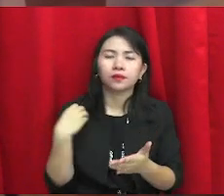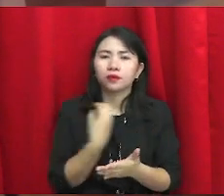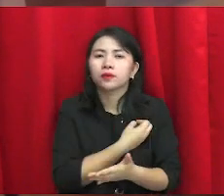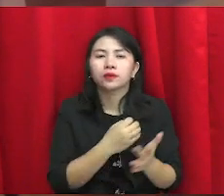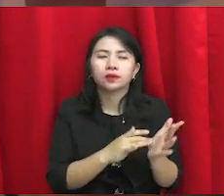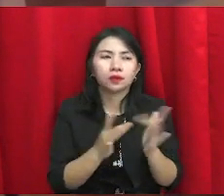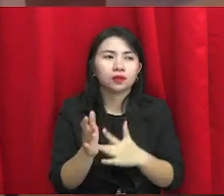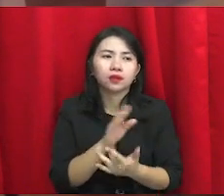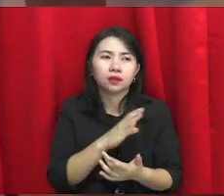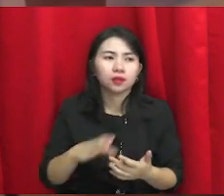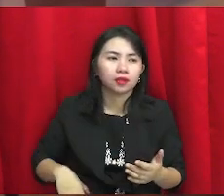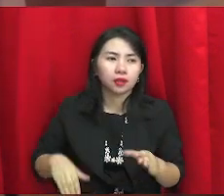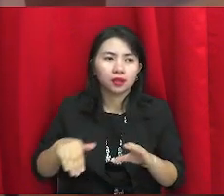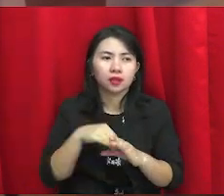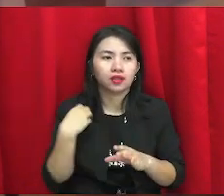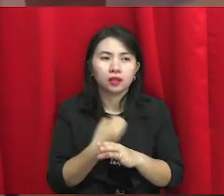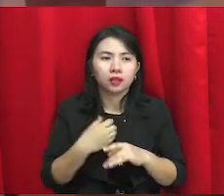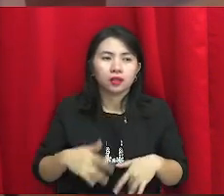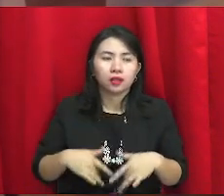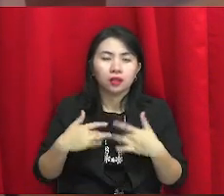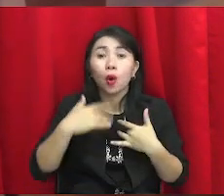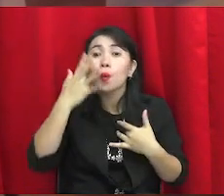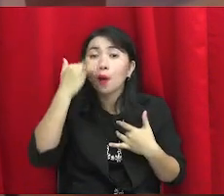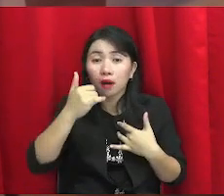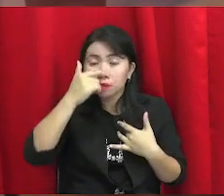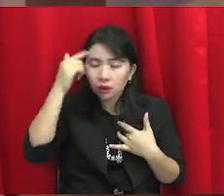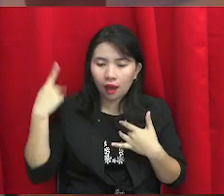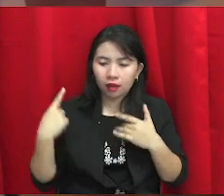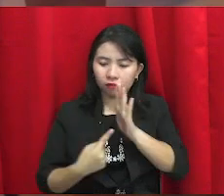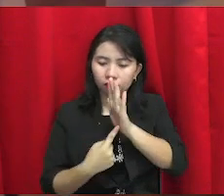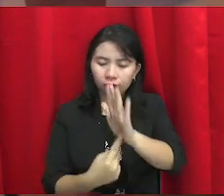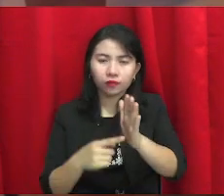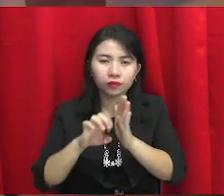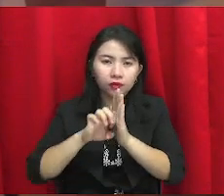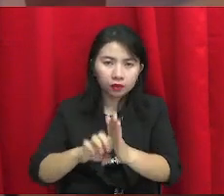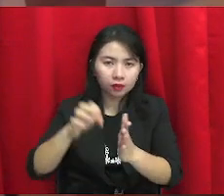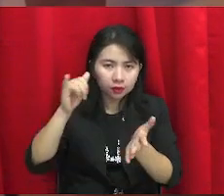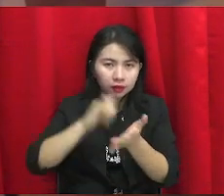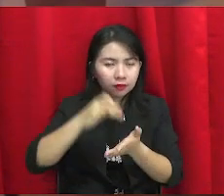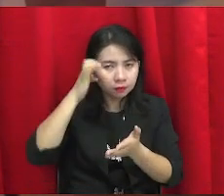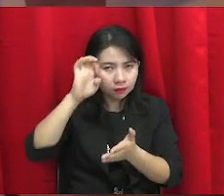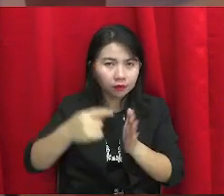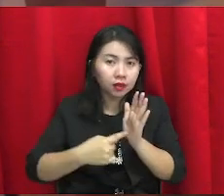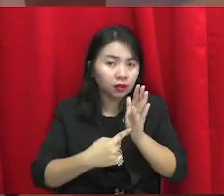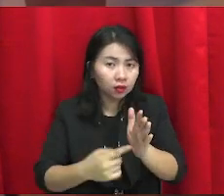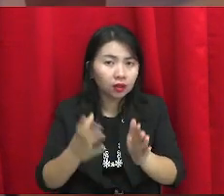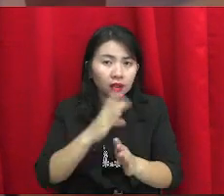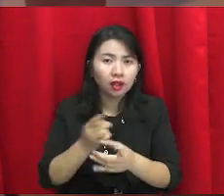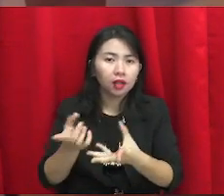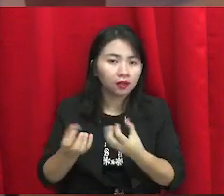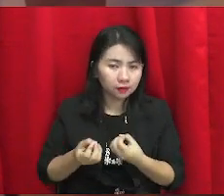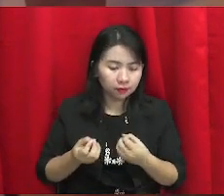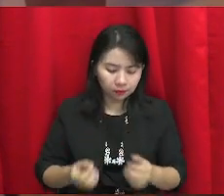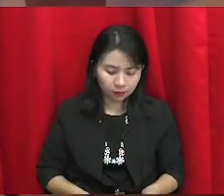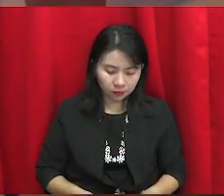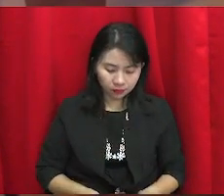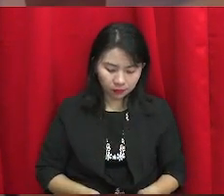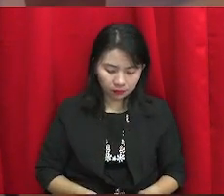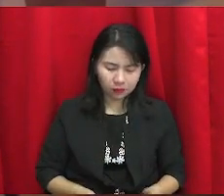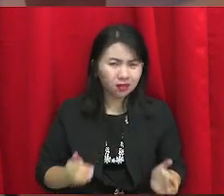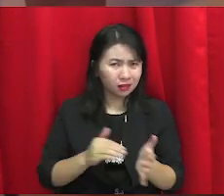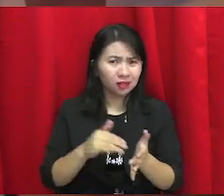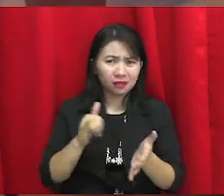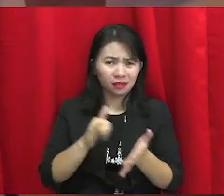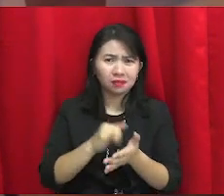buhay po natin. Bakit? May ilustrasyon siya mismo na siya mismo yung gumagawa. Minsan si Sir, ang excuse, Panginoon yun